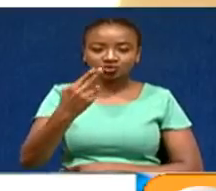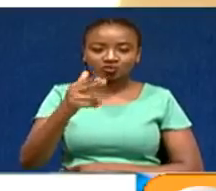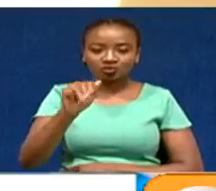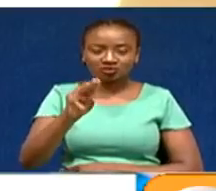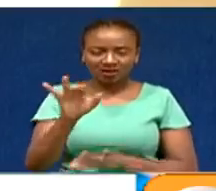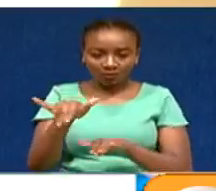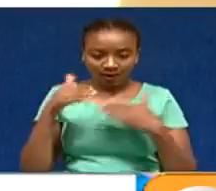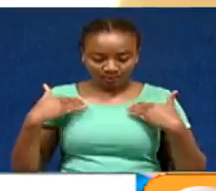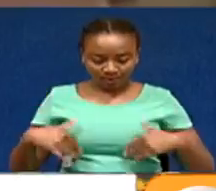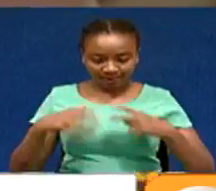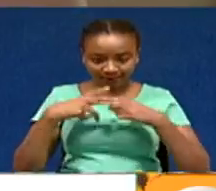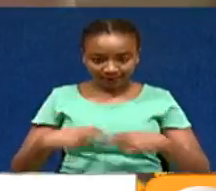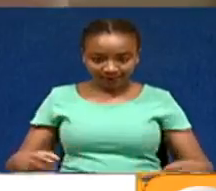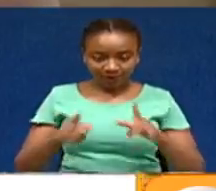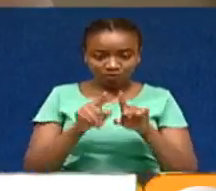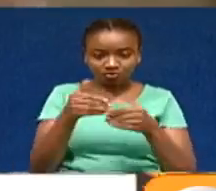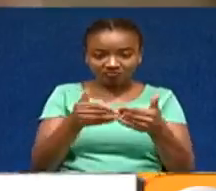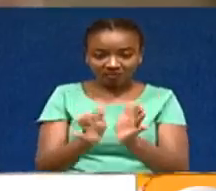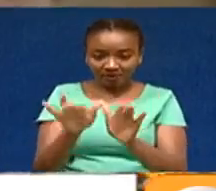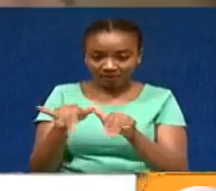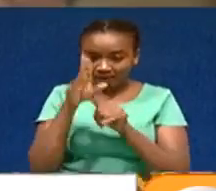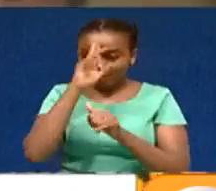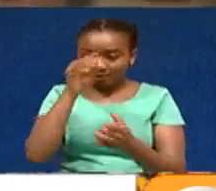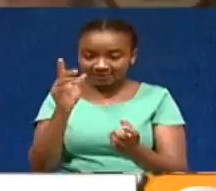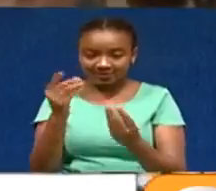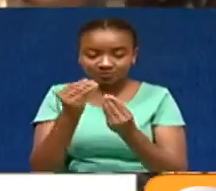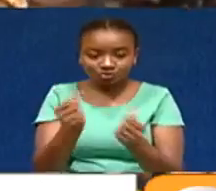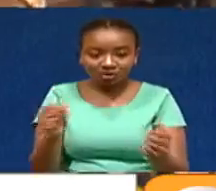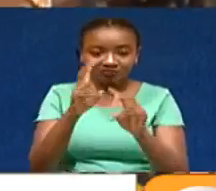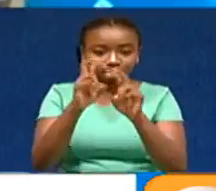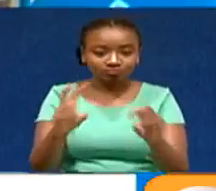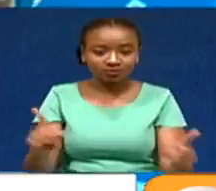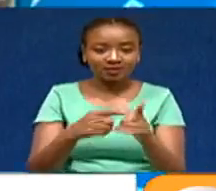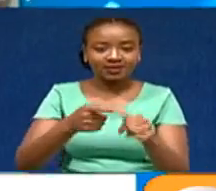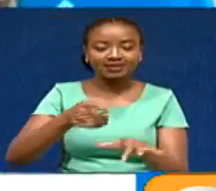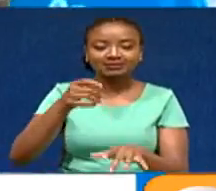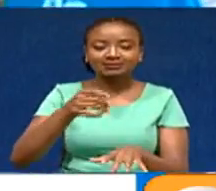autopsy as the family awaits on the police to conclude investigations and roll out the